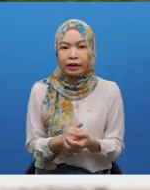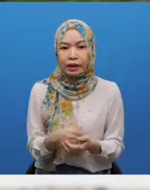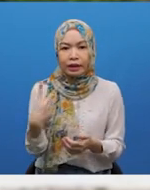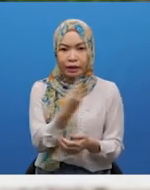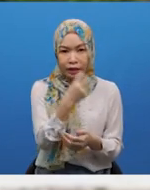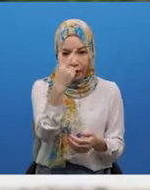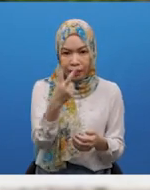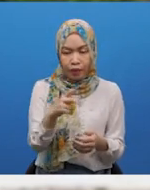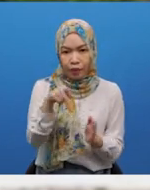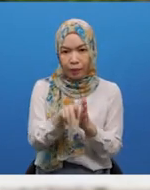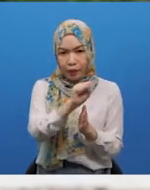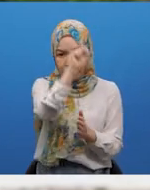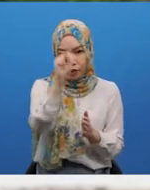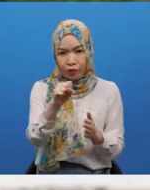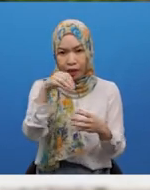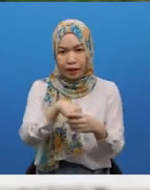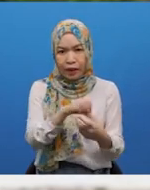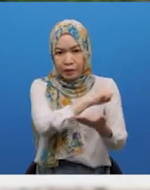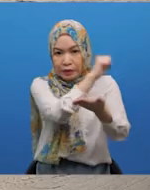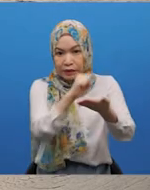dalam syair Bidasari ini.